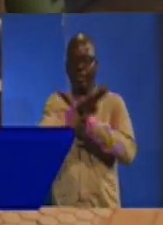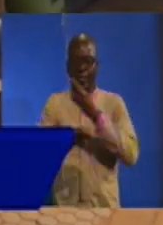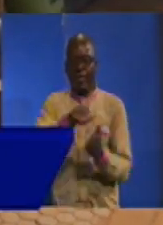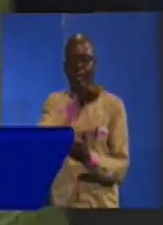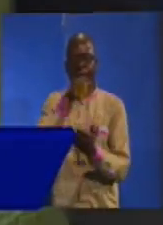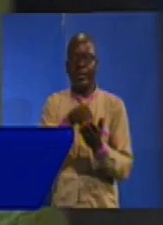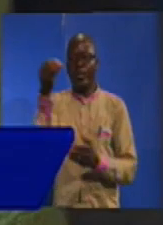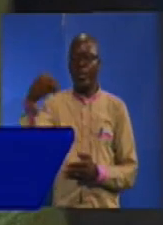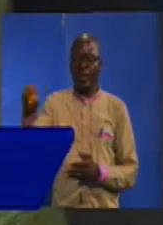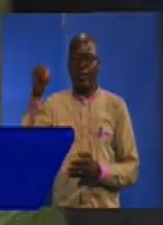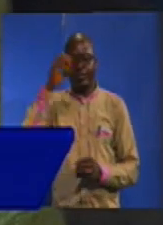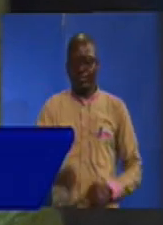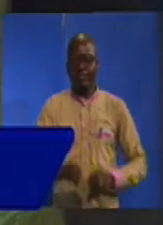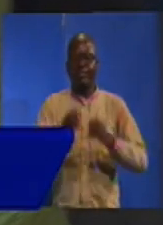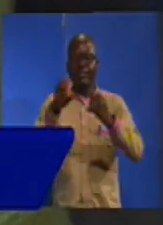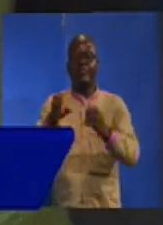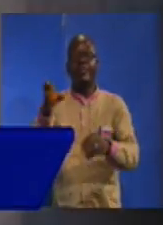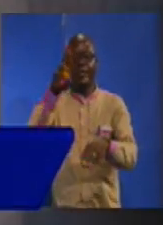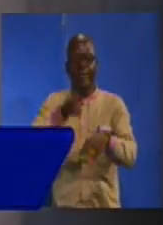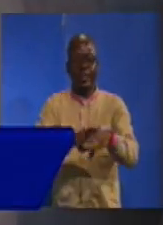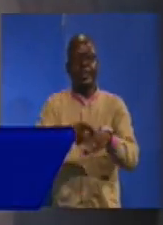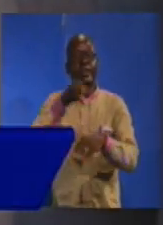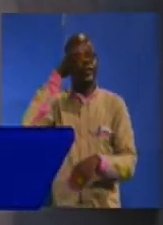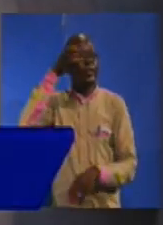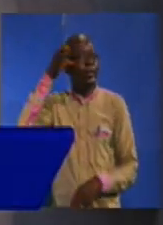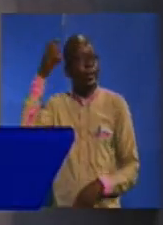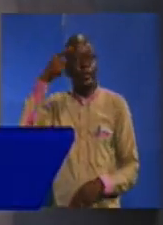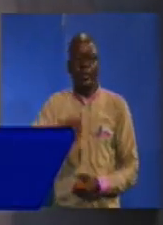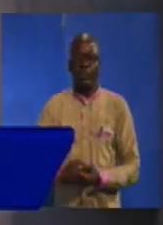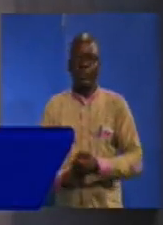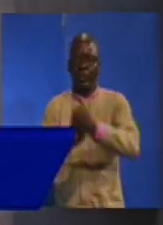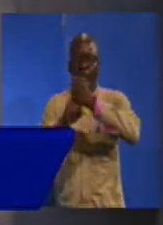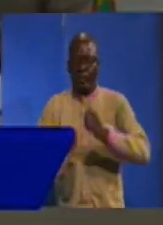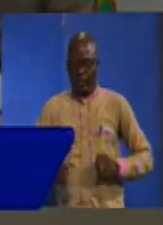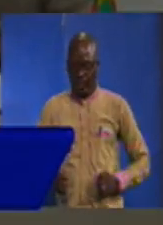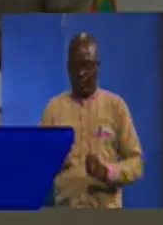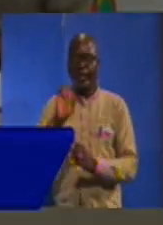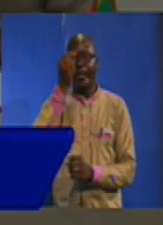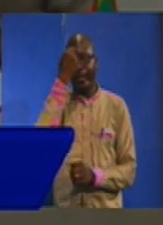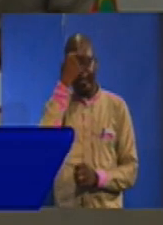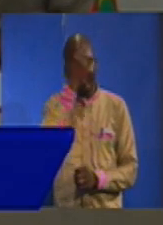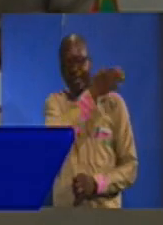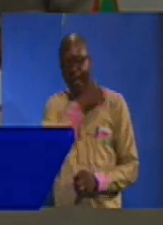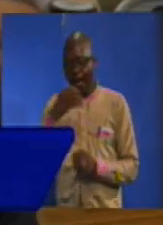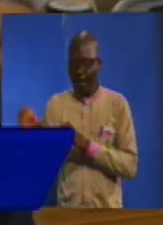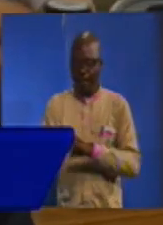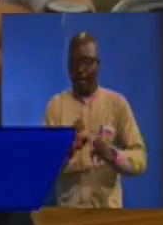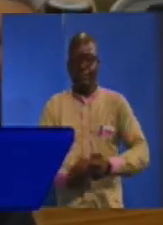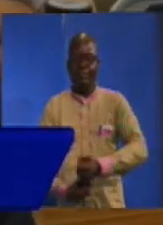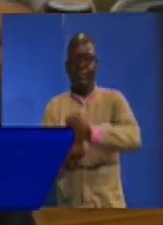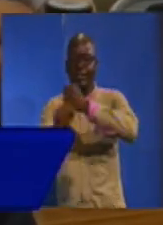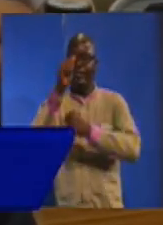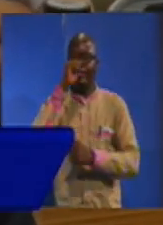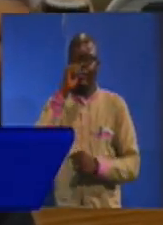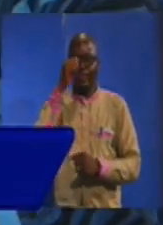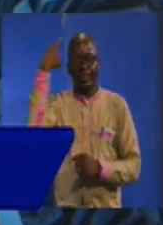Centre-Ouest. C'est la contribution de la République populaire de Chine en guise de soutien aux efforts du gouvernement burkinabé à faire de la sécurité alimentaire